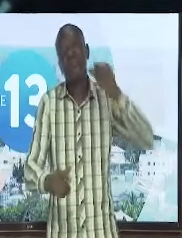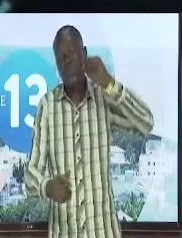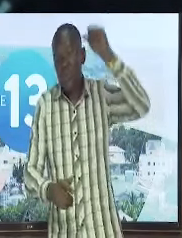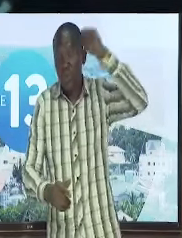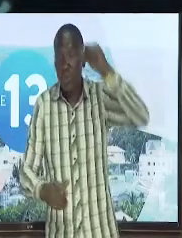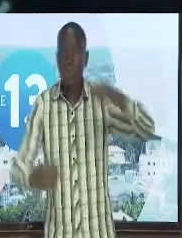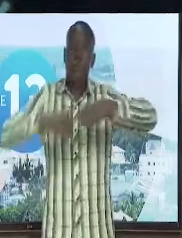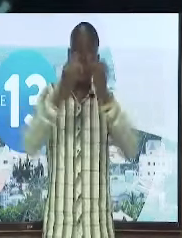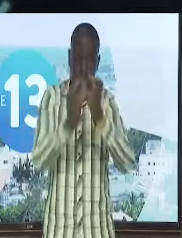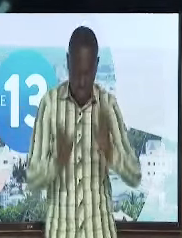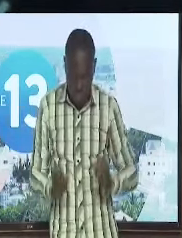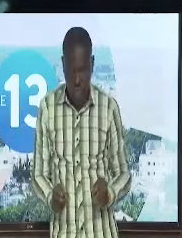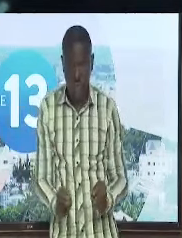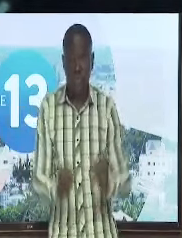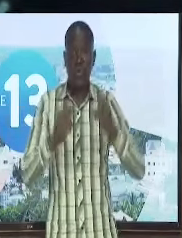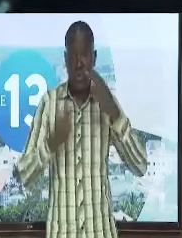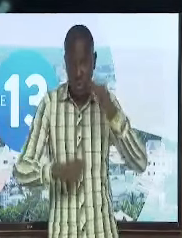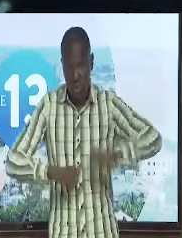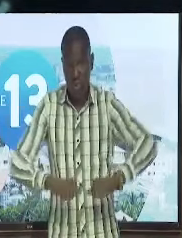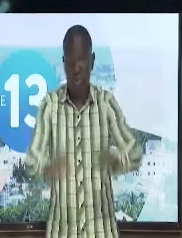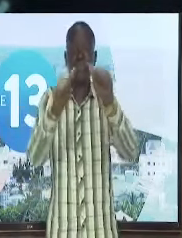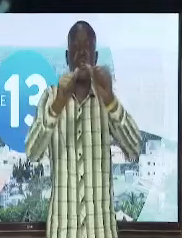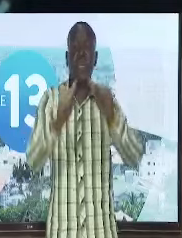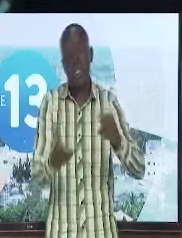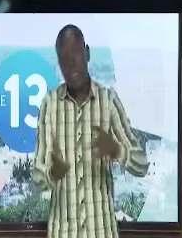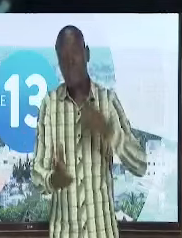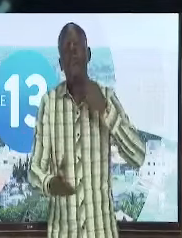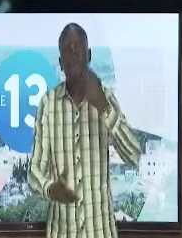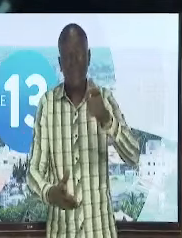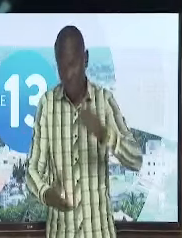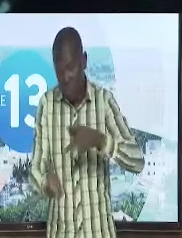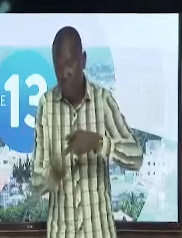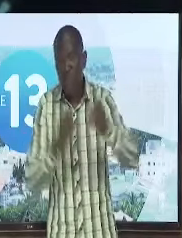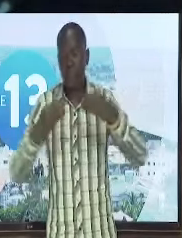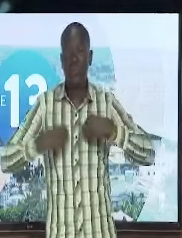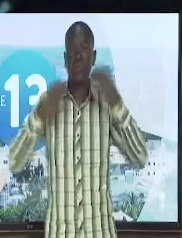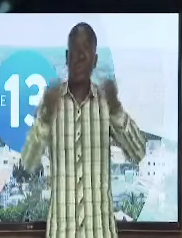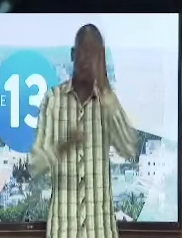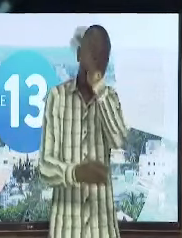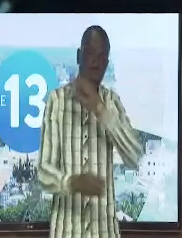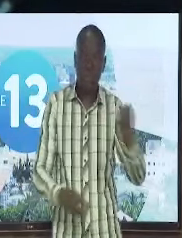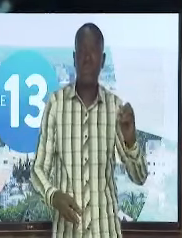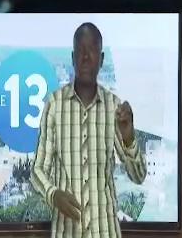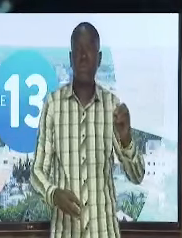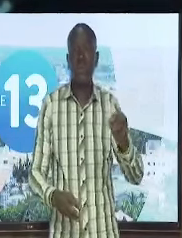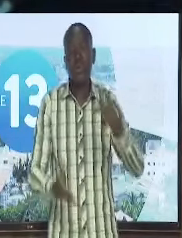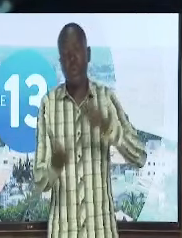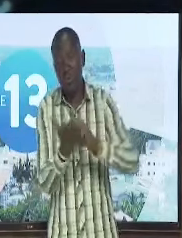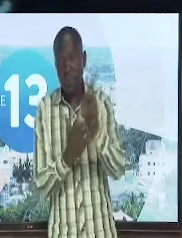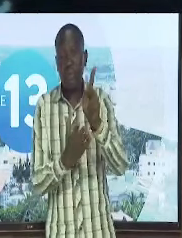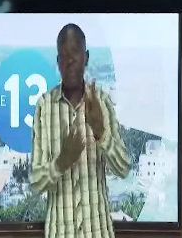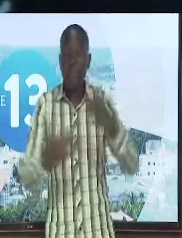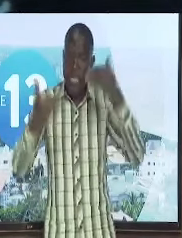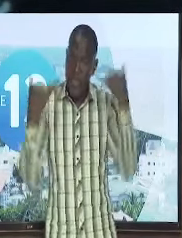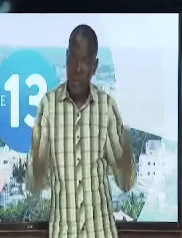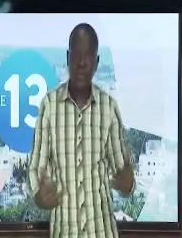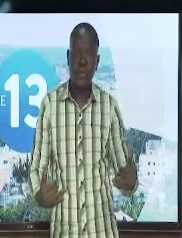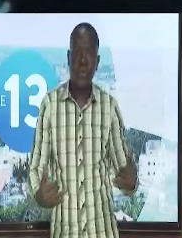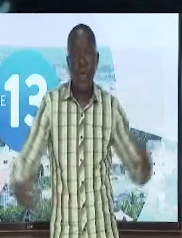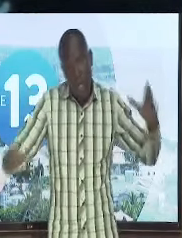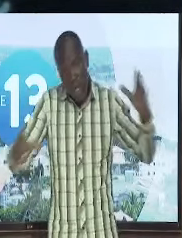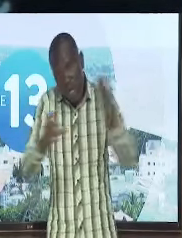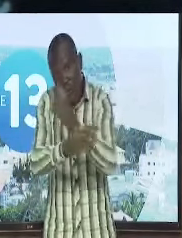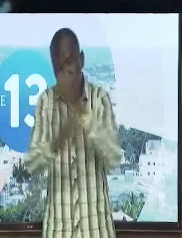comité d'orientation et de suivi de la gratuité des soins de la santé à Ouagadougou. Le plan prévoit désormais la prise en compte